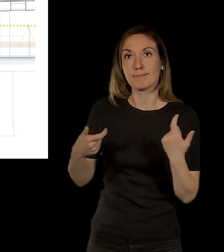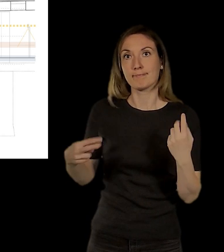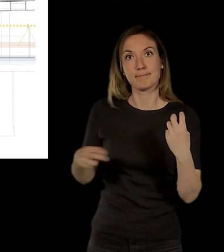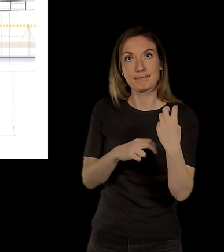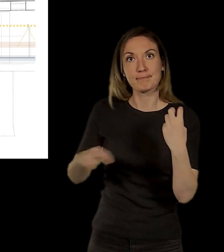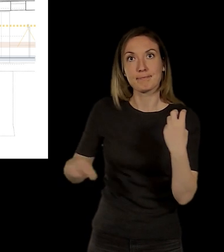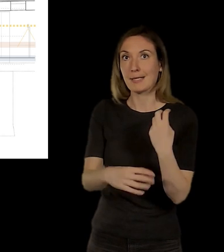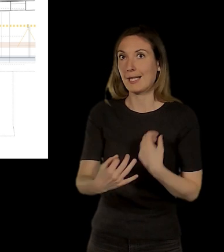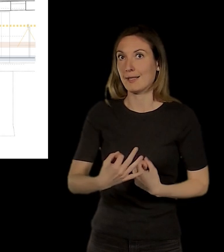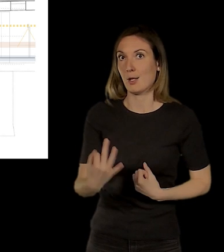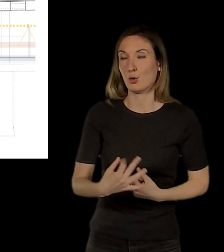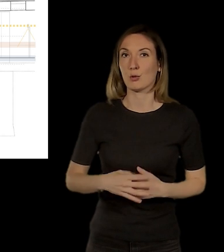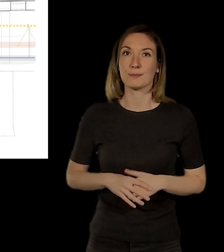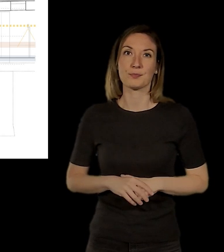Potom